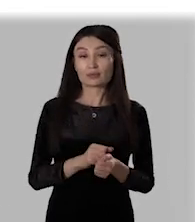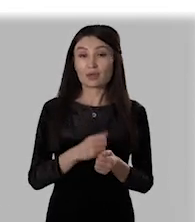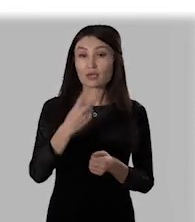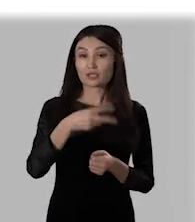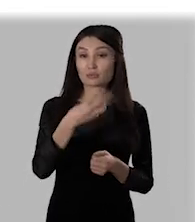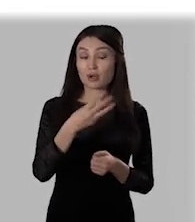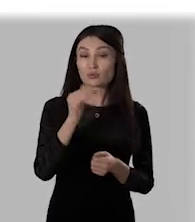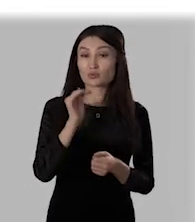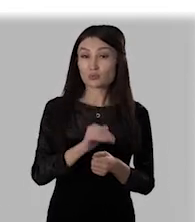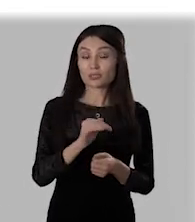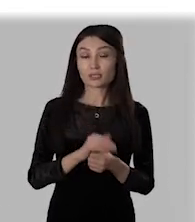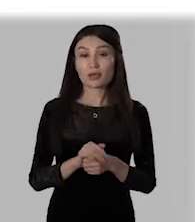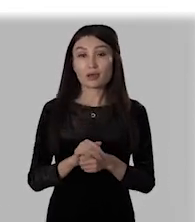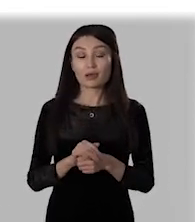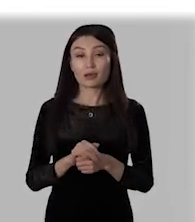23 000.